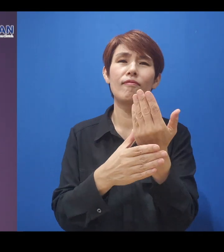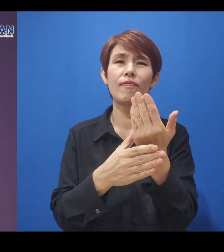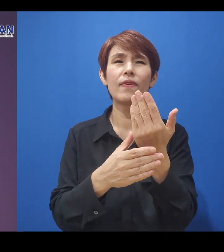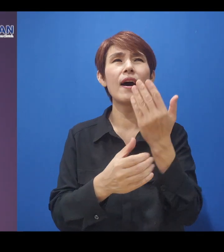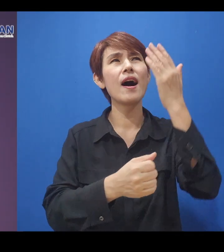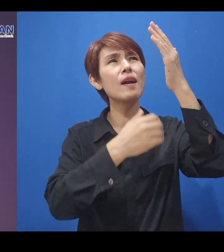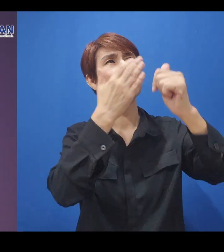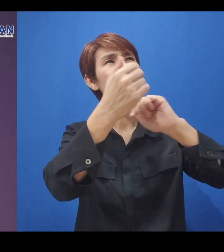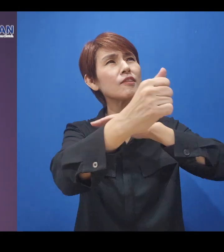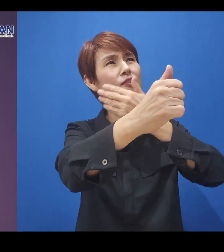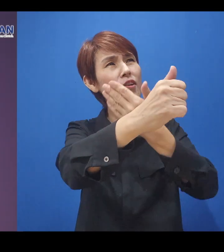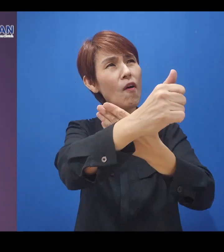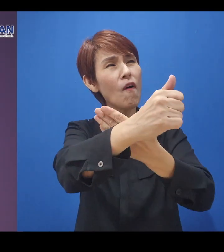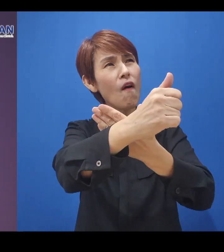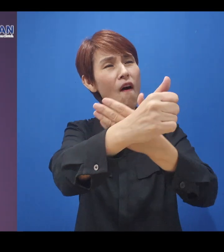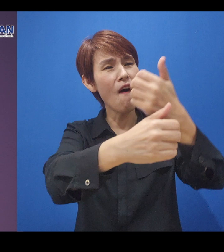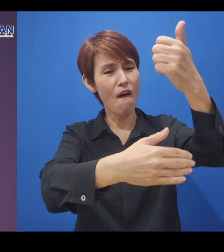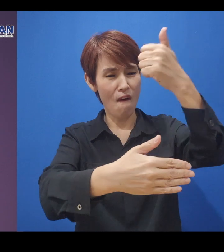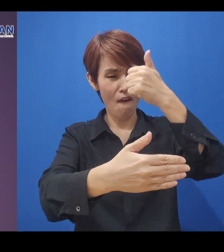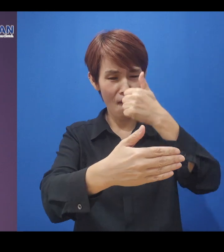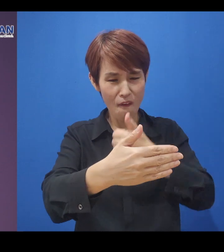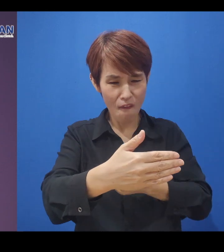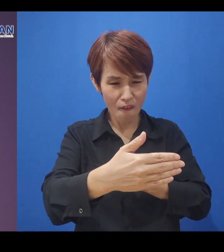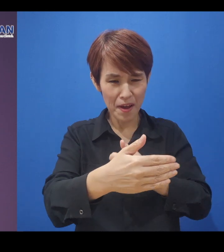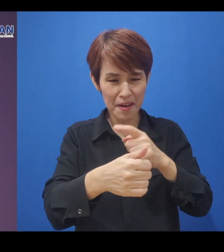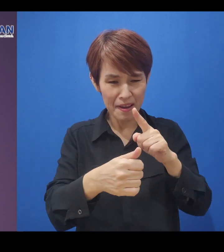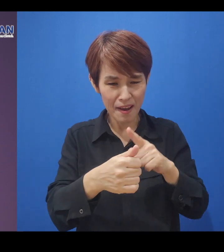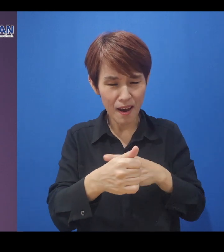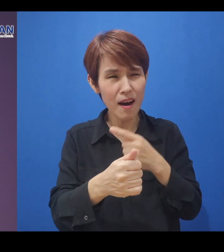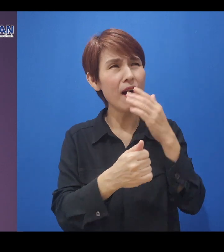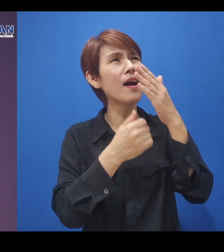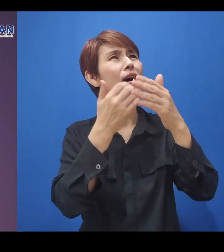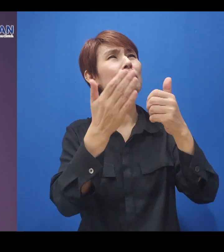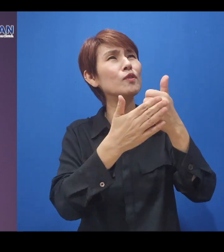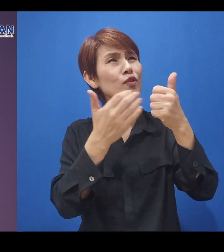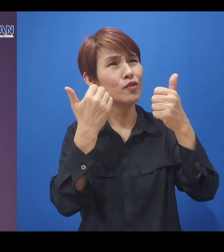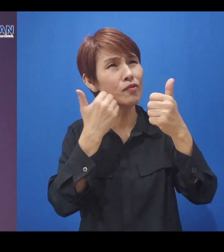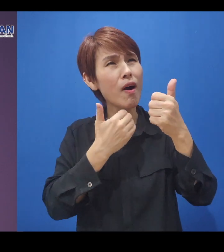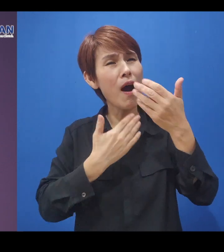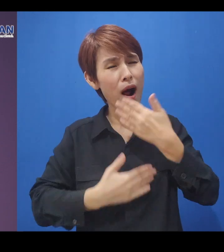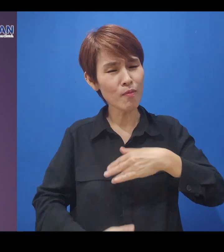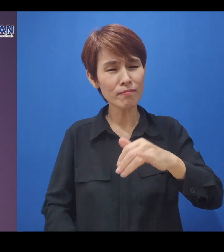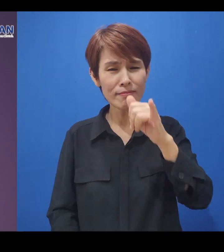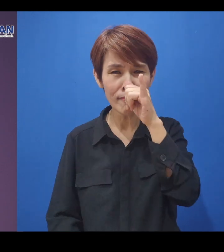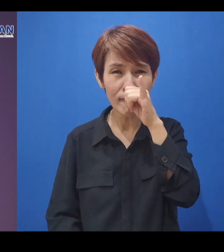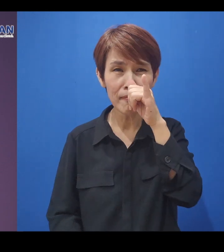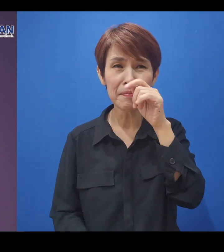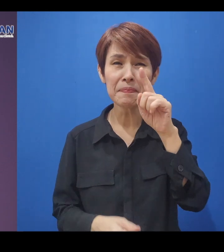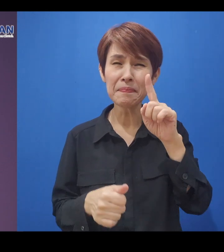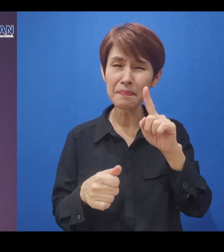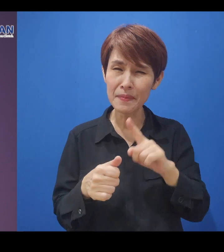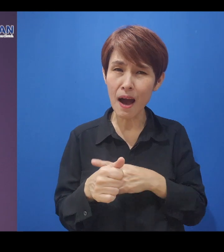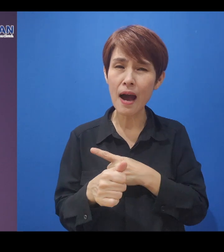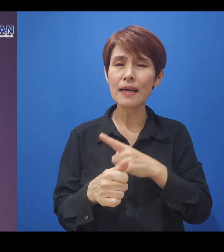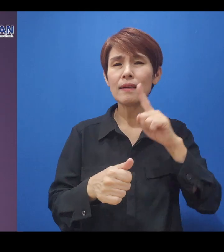하나님의 능력이 내 안에 경험되니까, 하나님이 어떤 분이신지 내가 알아버리니까